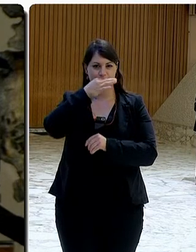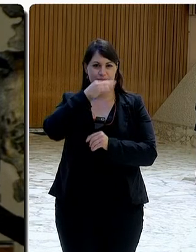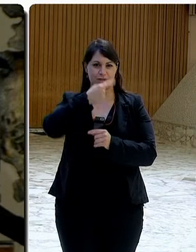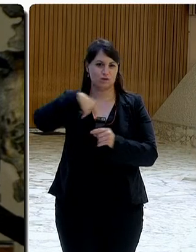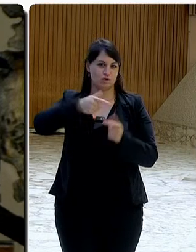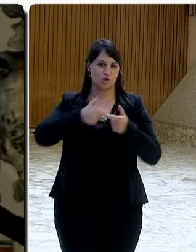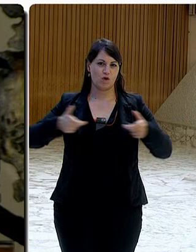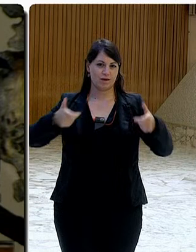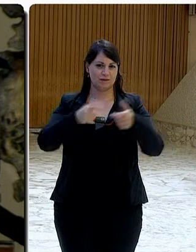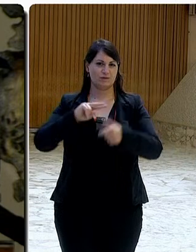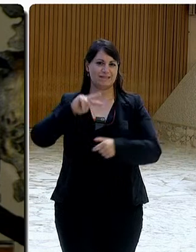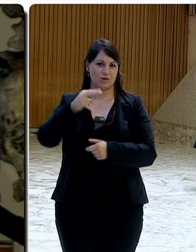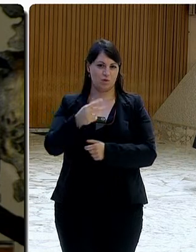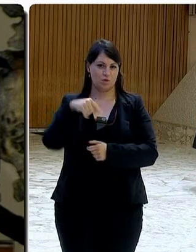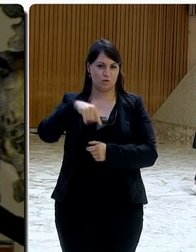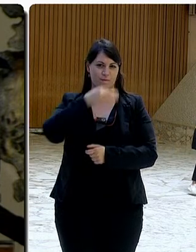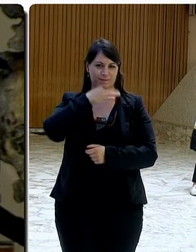congresso.